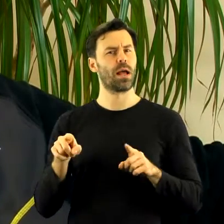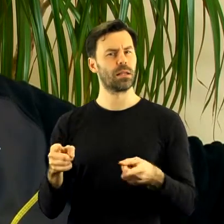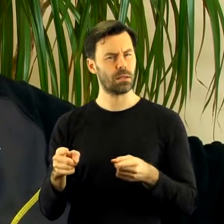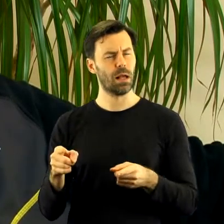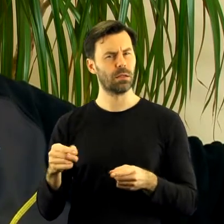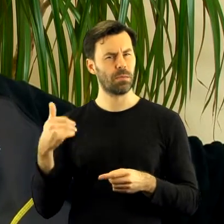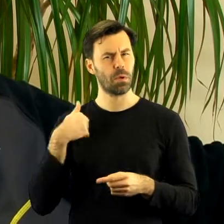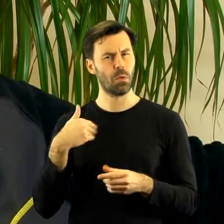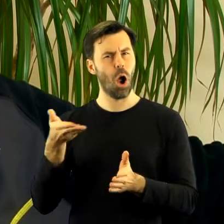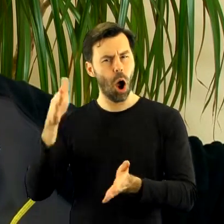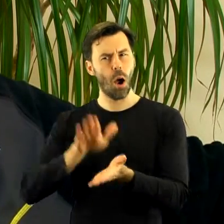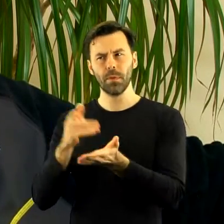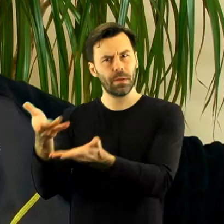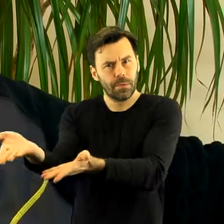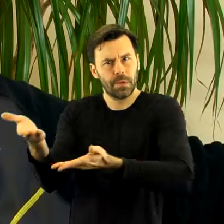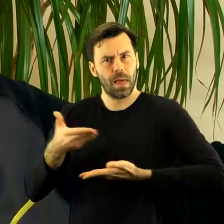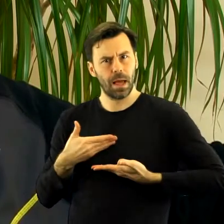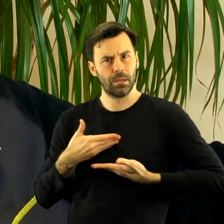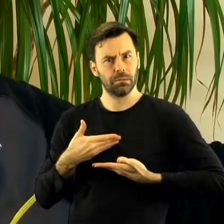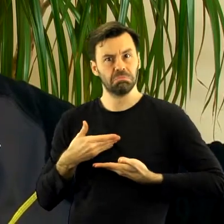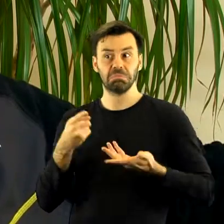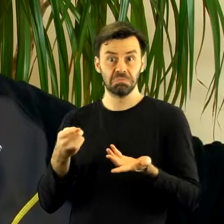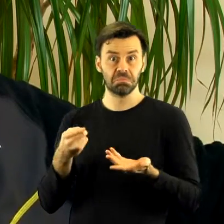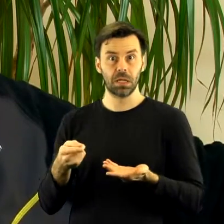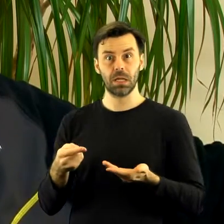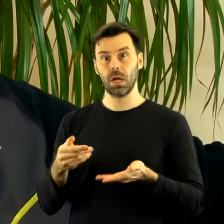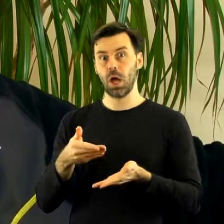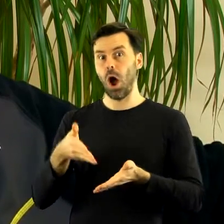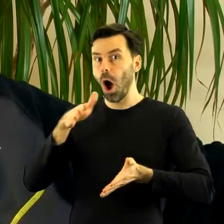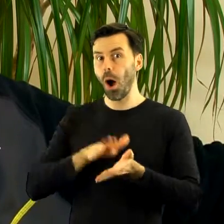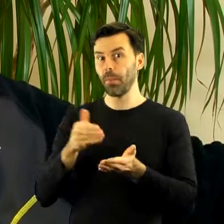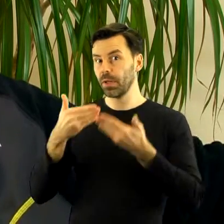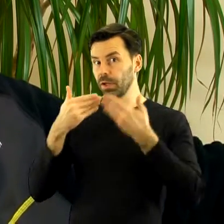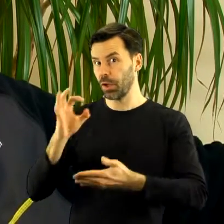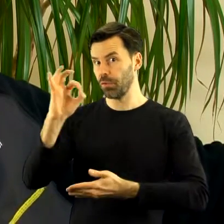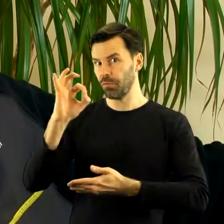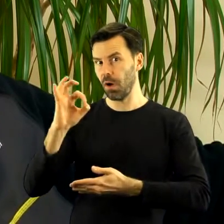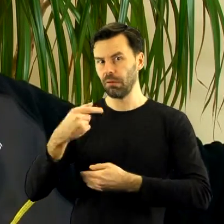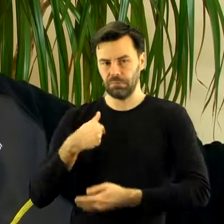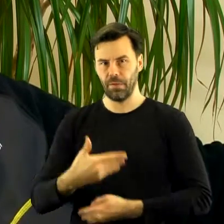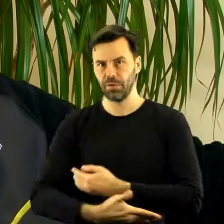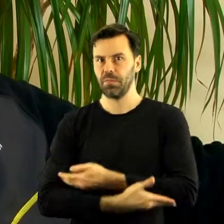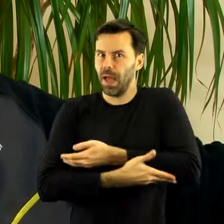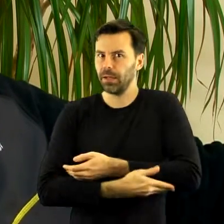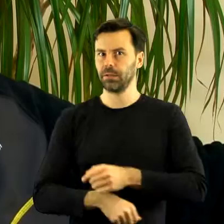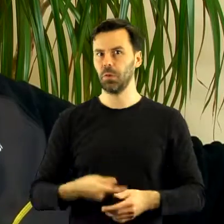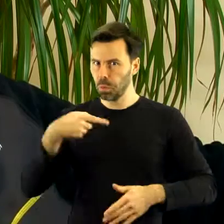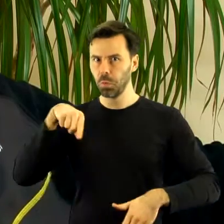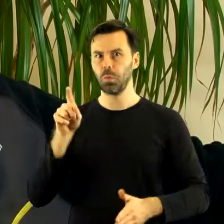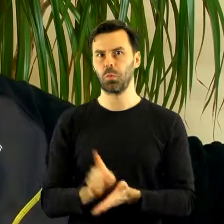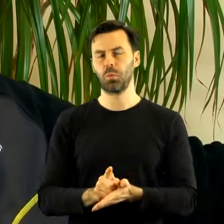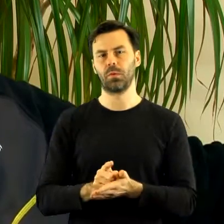bodajże jakąś opinię od was uzyskaliśmy, którą się z powodzeniem podparliśmy. Także ten temat jakby